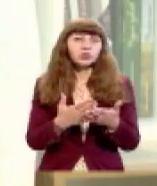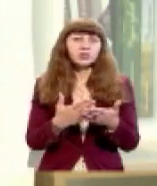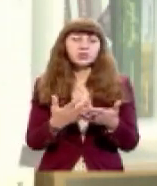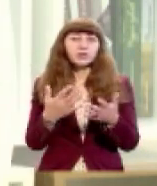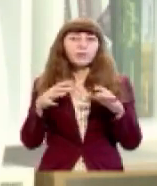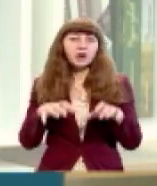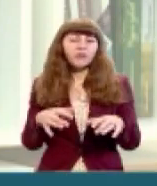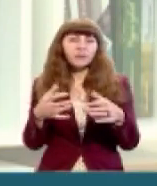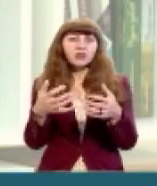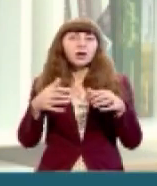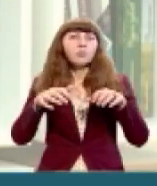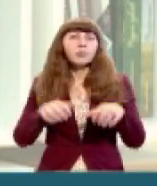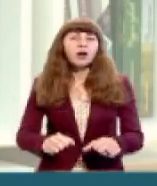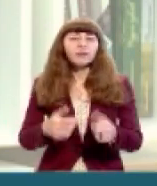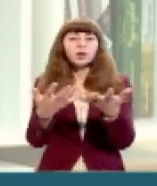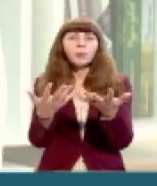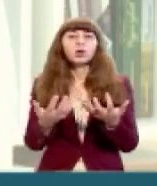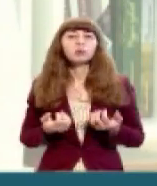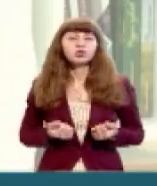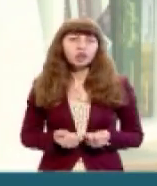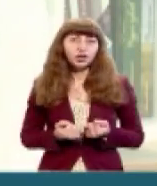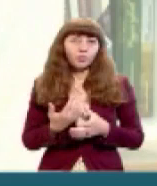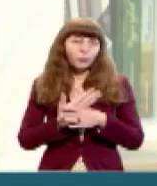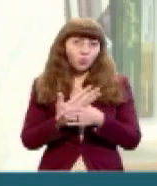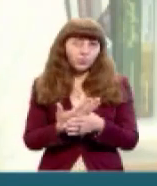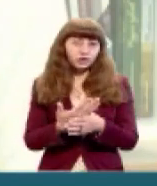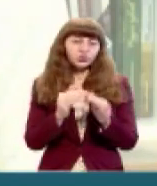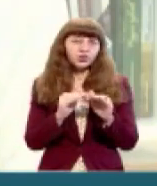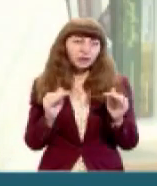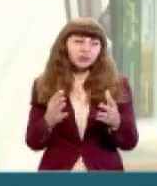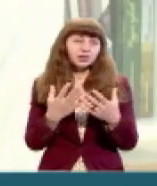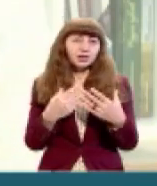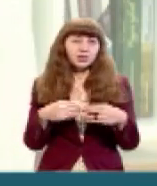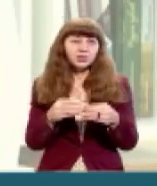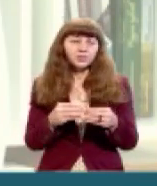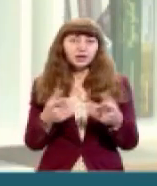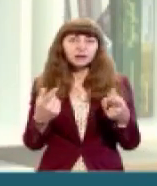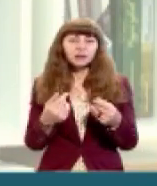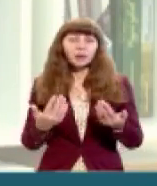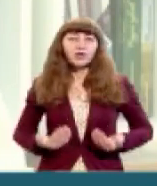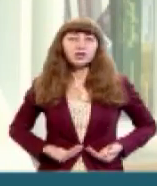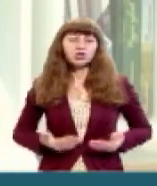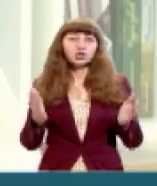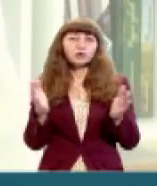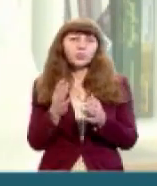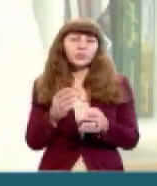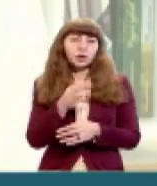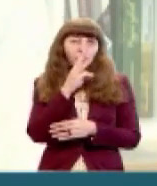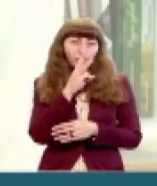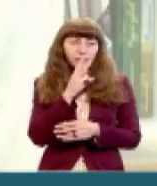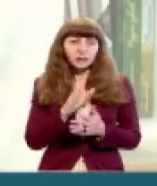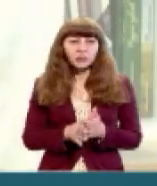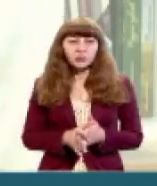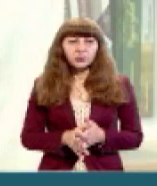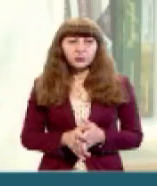құқығы бар отбасылардан шыққан балалар. Жан басына шаққандағы табысы ең төмен күнкөріс деңгейінен аз. Сол сияқты мемлекеттік атаулы